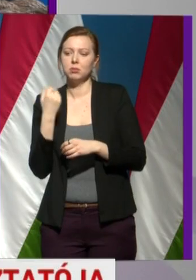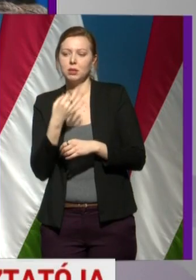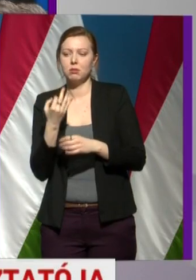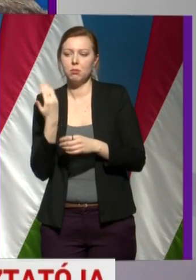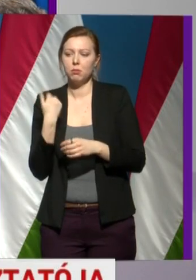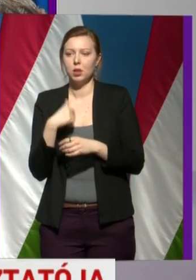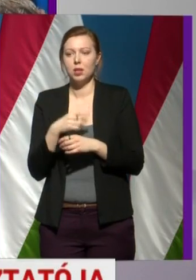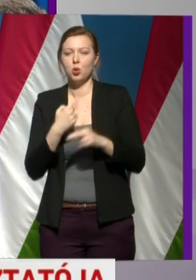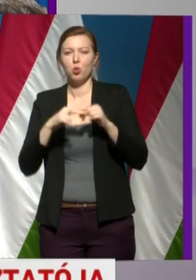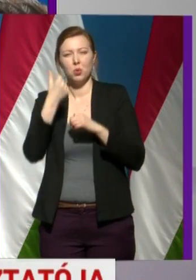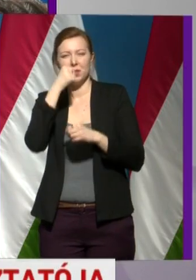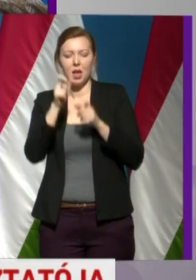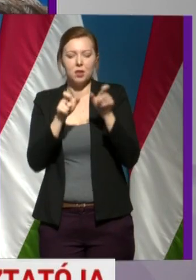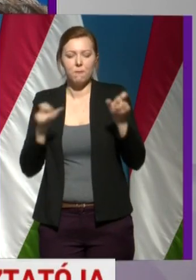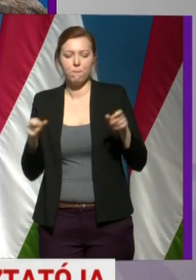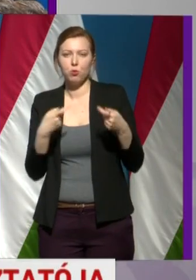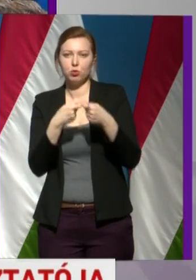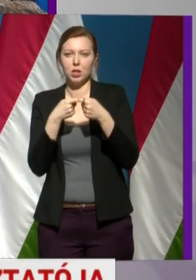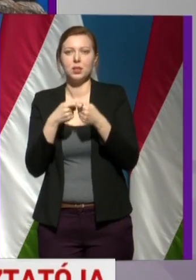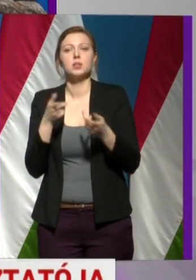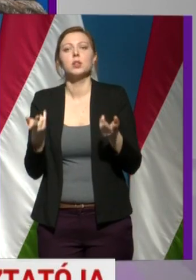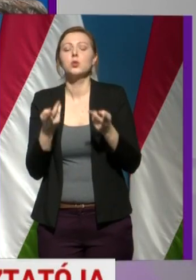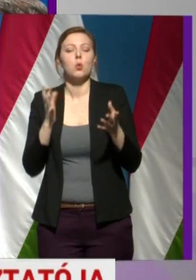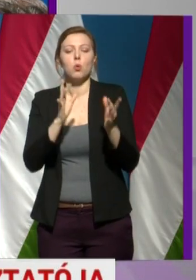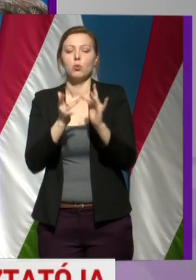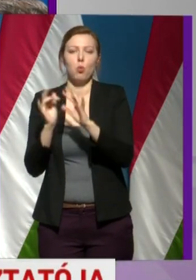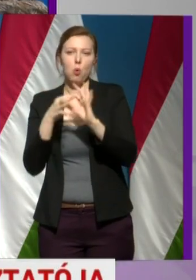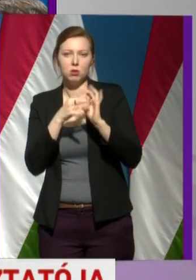fős rendezvényen vett részt. Hol tart az ő kontaktkutatása?